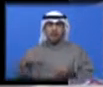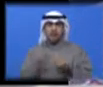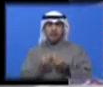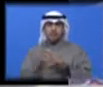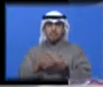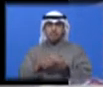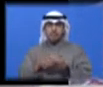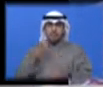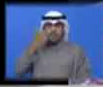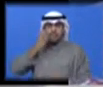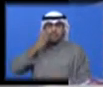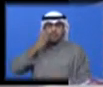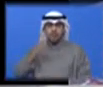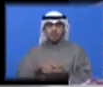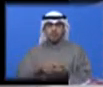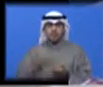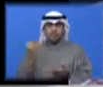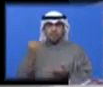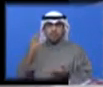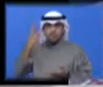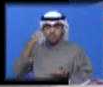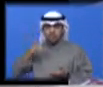ونبارك لهم على عيد